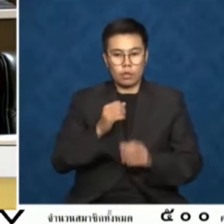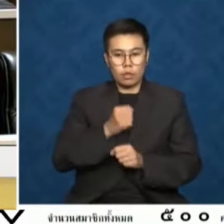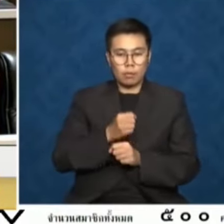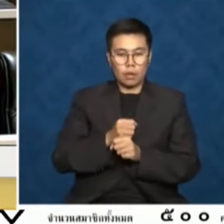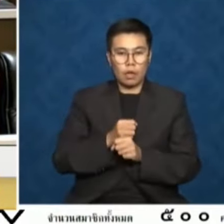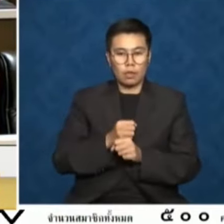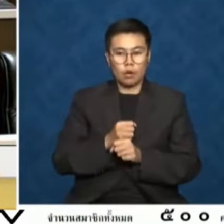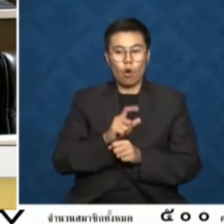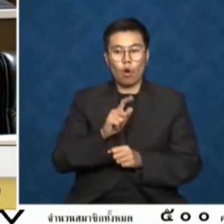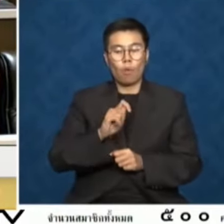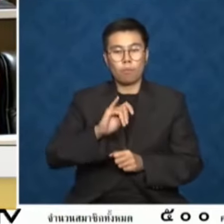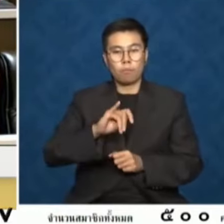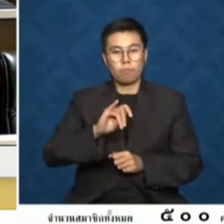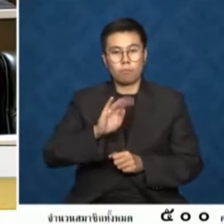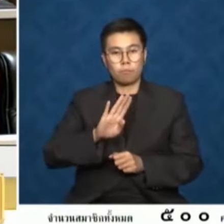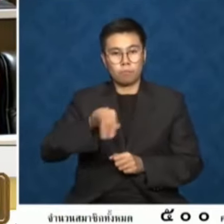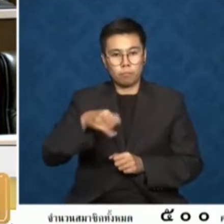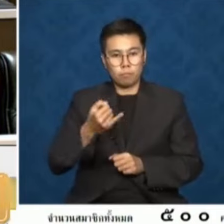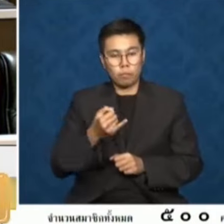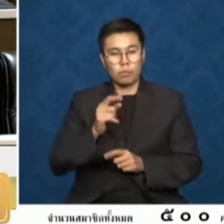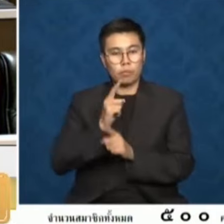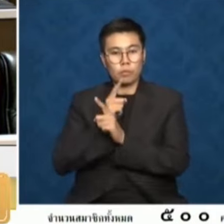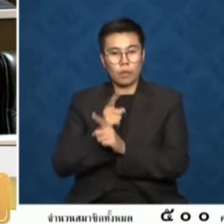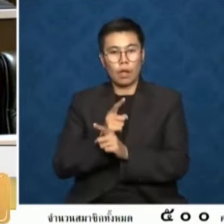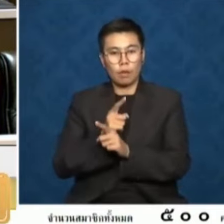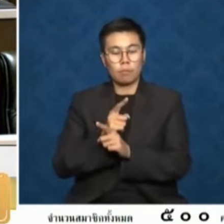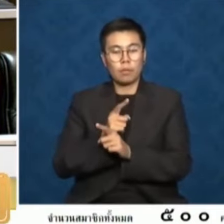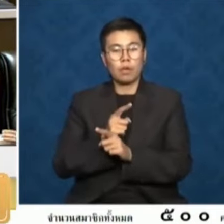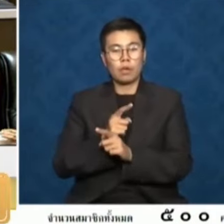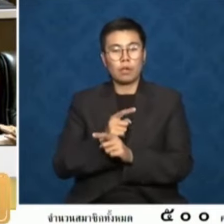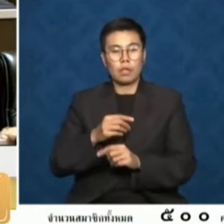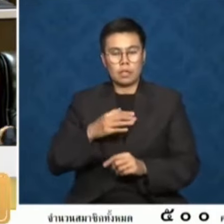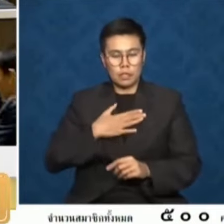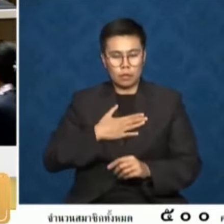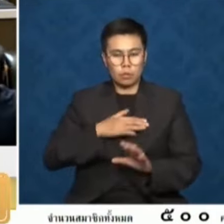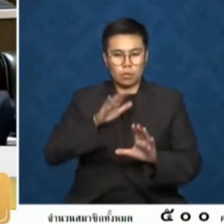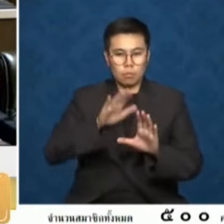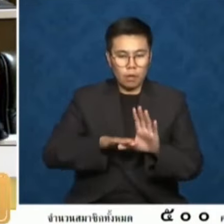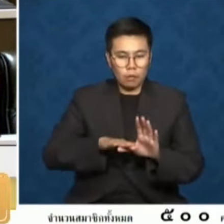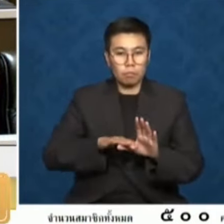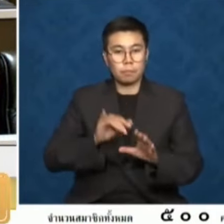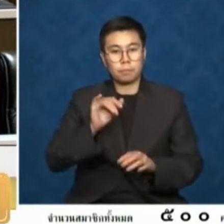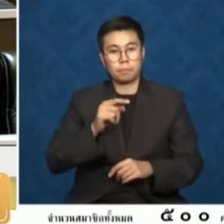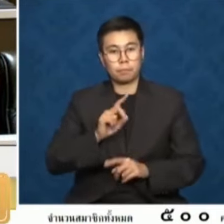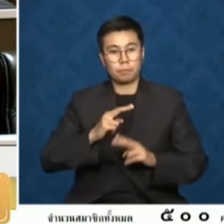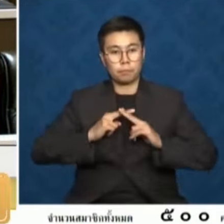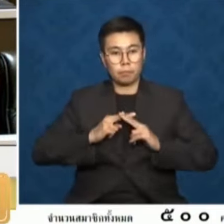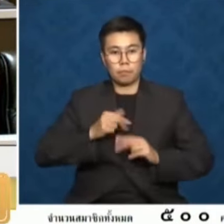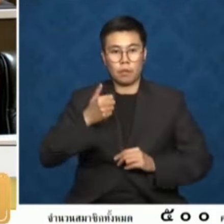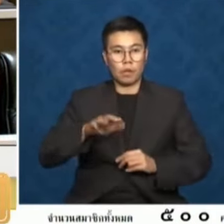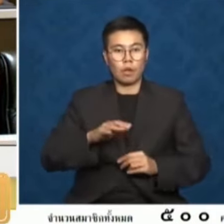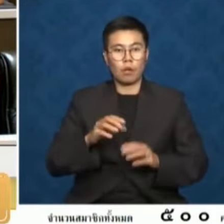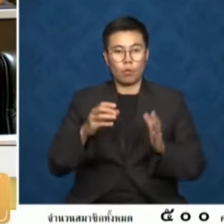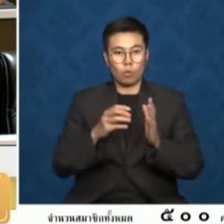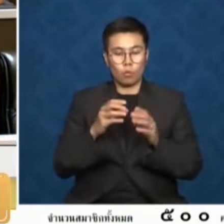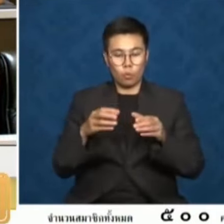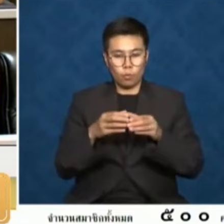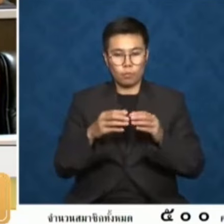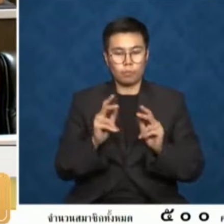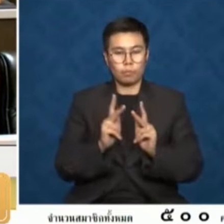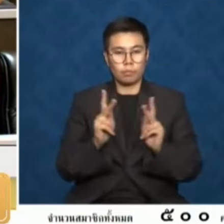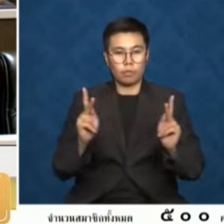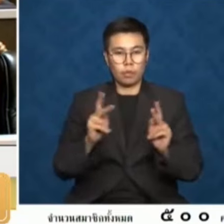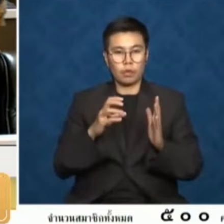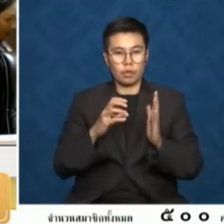วัดระหว่างองค์การบริหารส่วนจังหวัดตามหลักความสมัครใจได้ให้คณะกรรมการกลางข้าราชการองค์การบริห